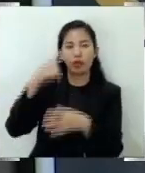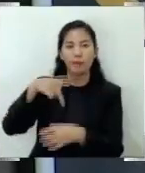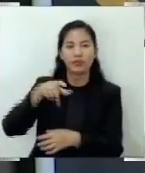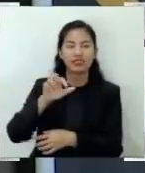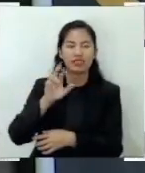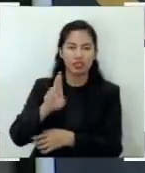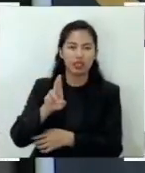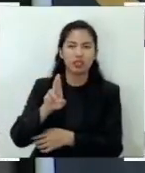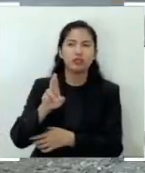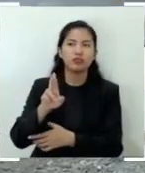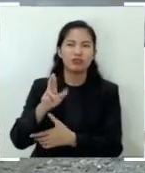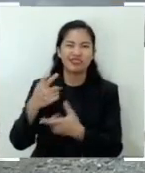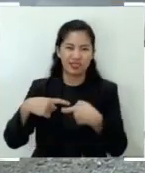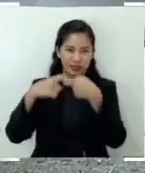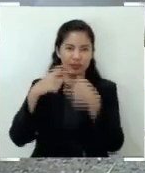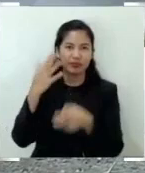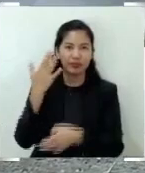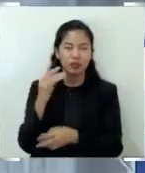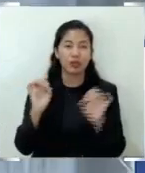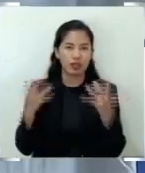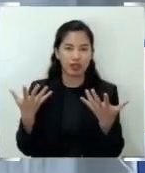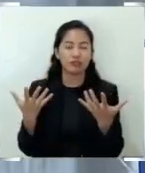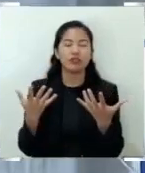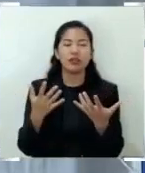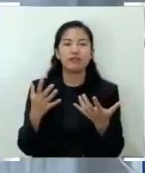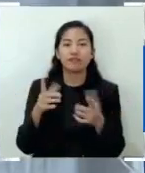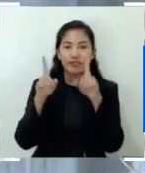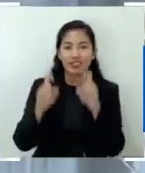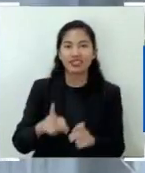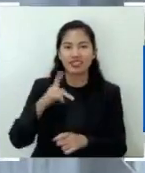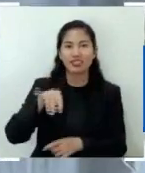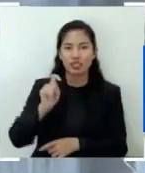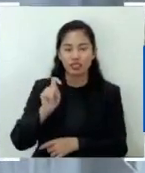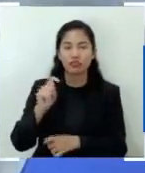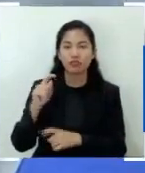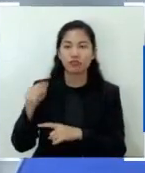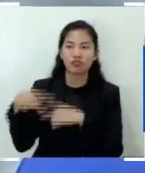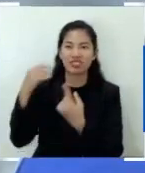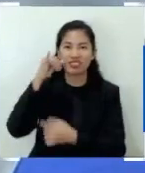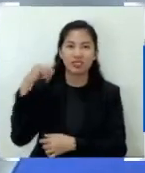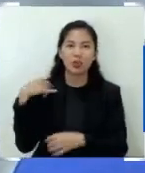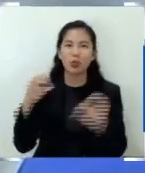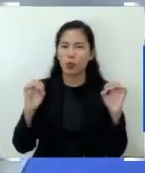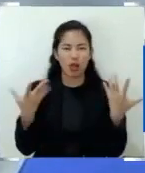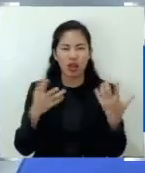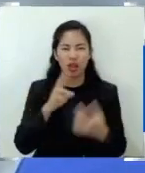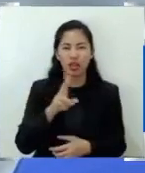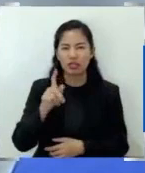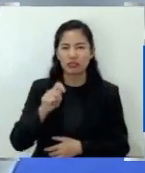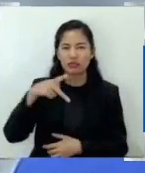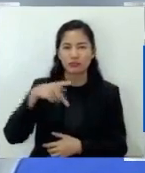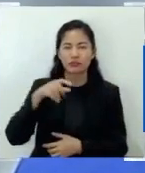test kits. Sorry, kahapon pa po, nagsimula po wala kaming RT-PCR. Sabi ng aming